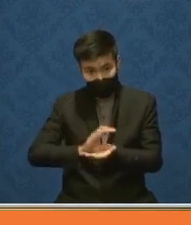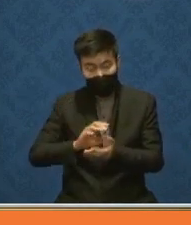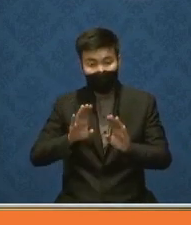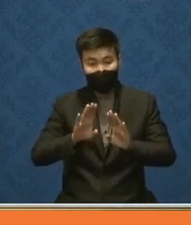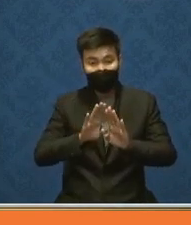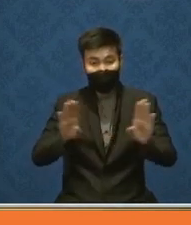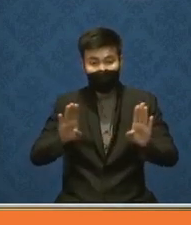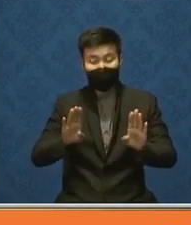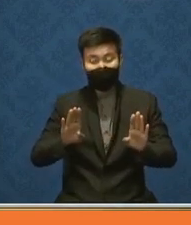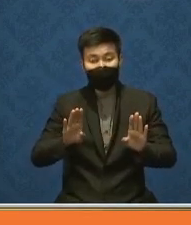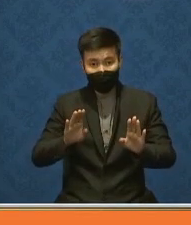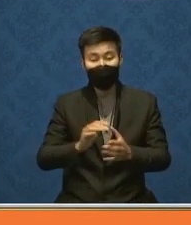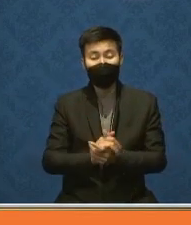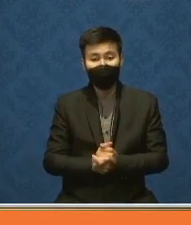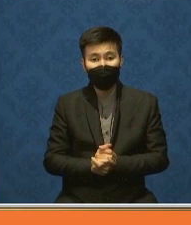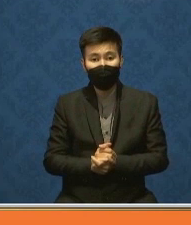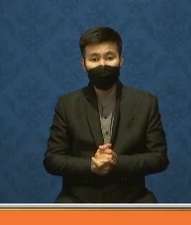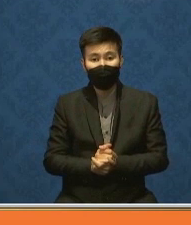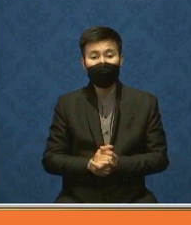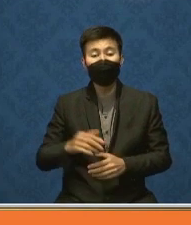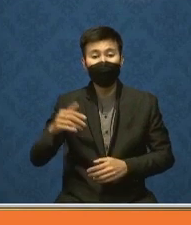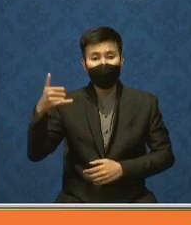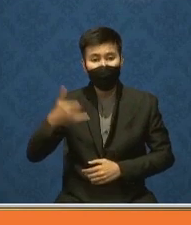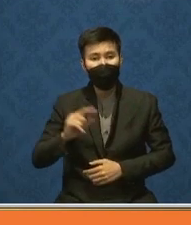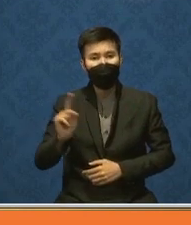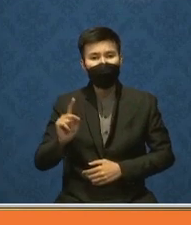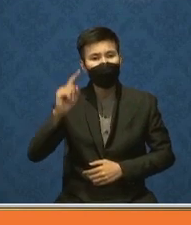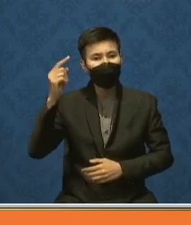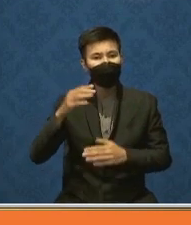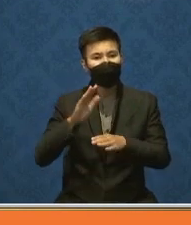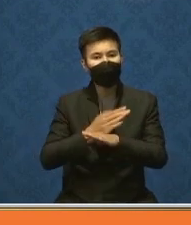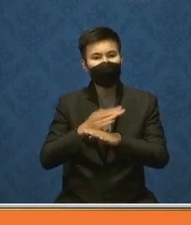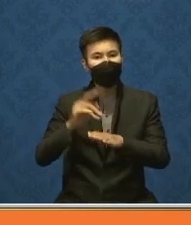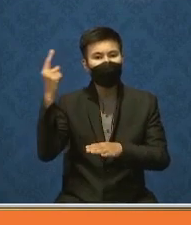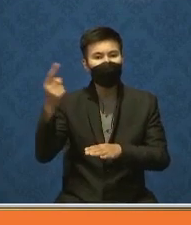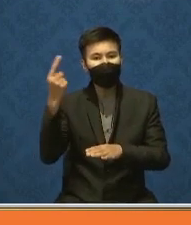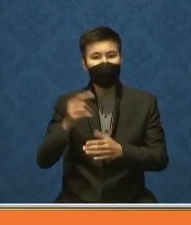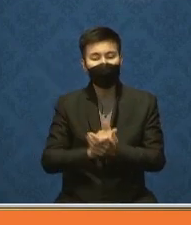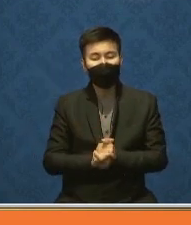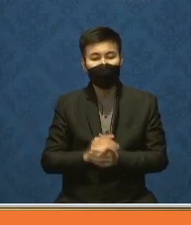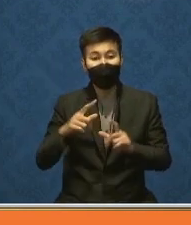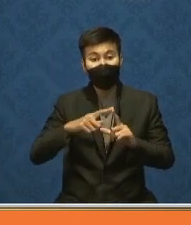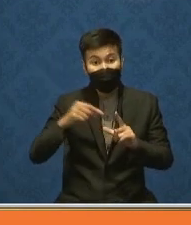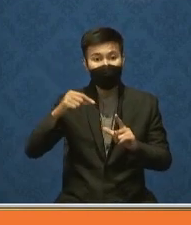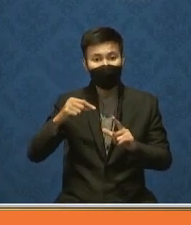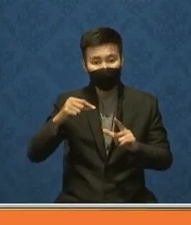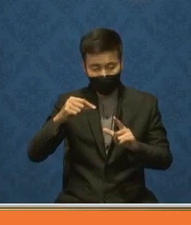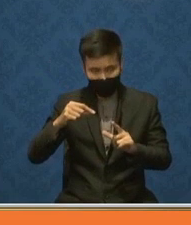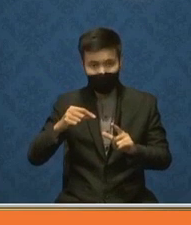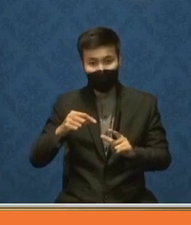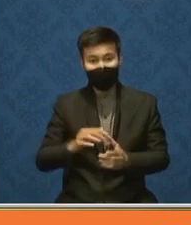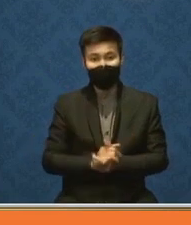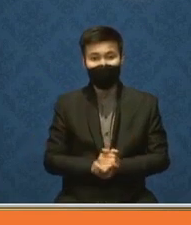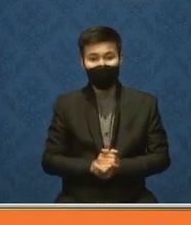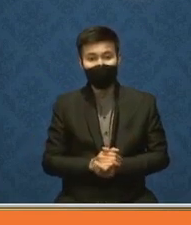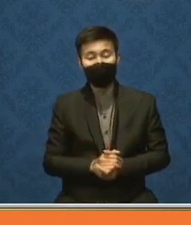กิจการอีกครั้งนึงรองรับกับการฟื้นตัวกลับมาของธุรกิจท่องเที่ยวครับและถ้าเป็นรัฐบาลก้าวไกลครับสิ่งที่เพื่อนสมาชิกของ